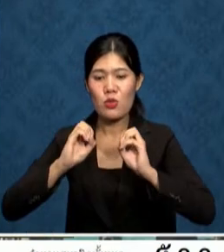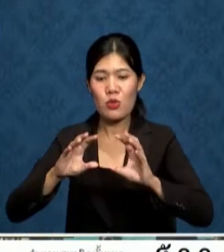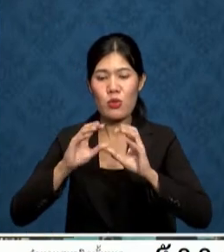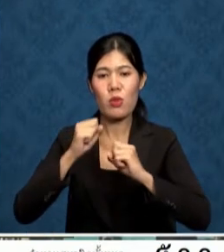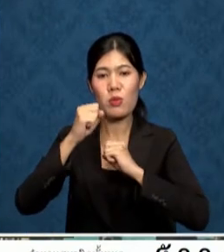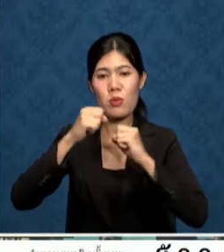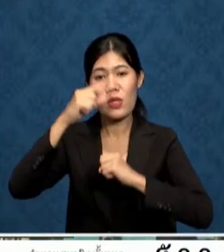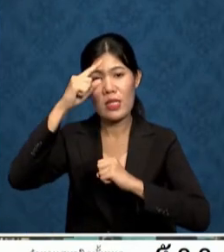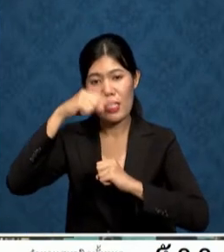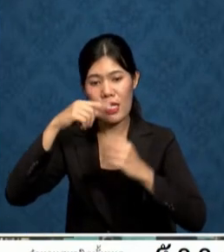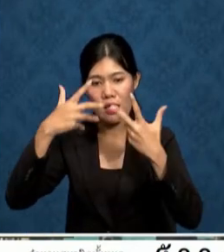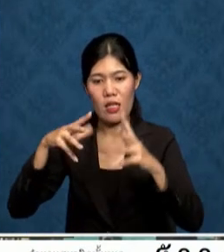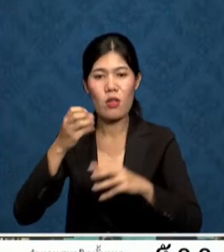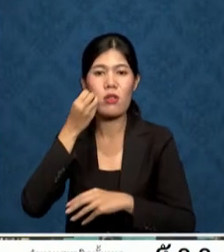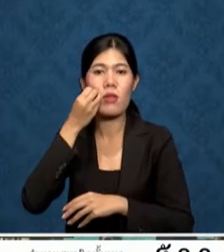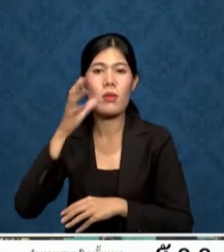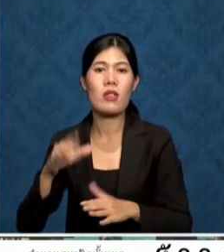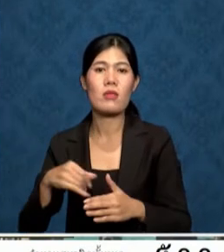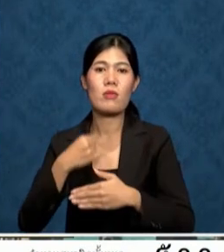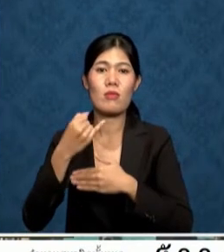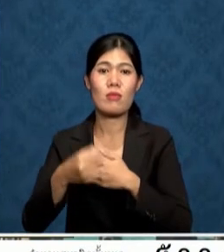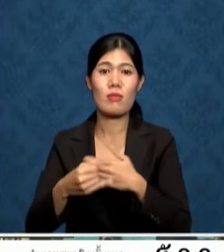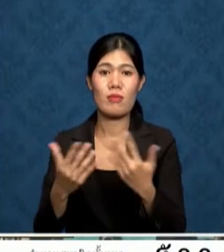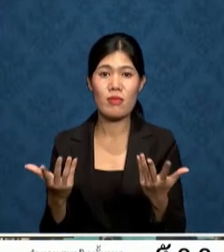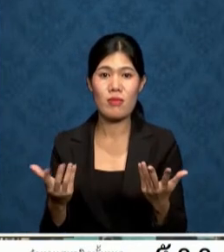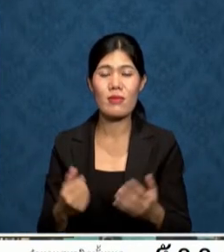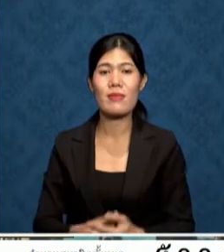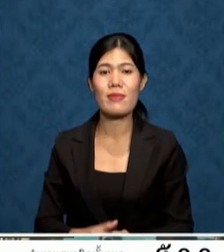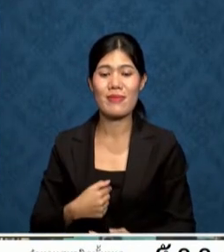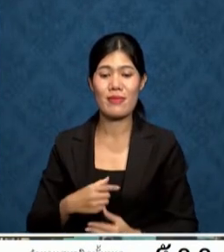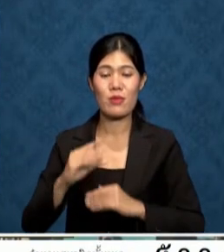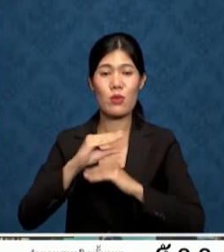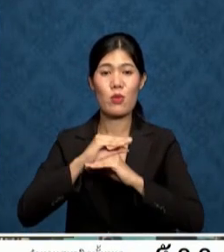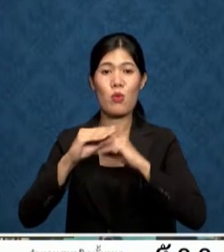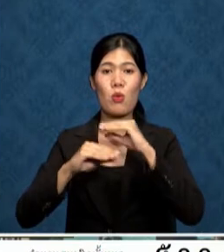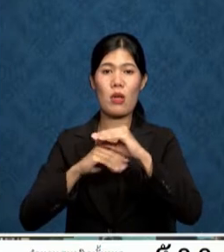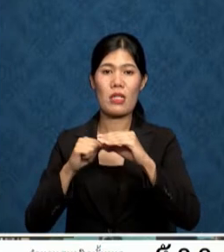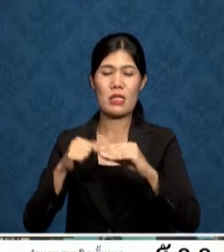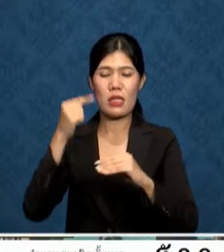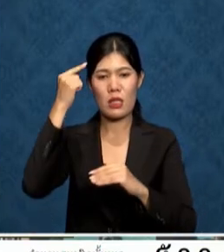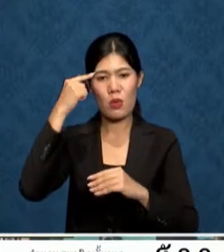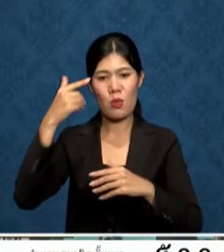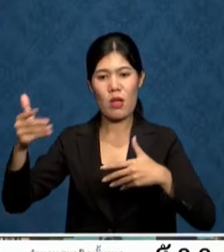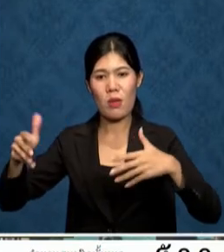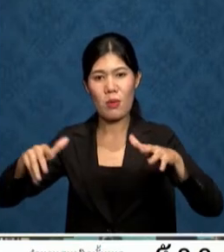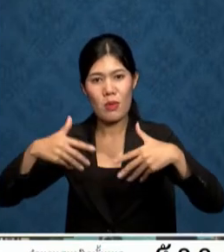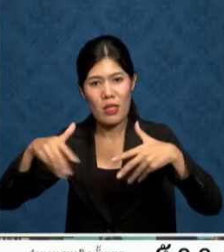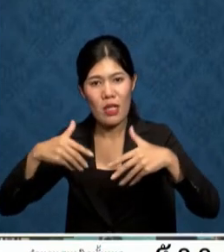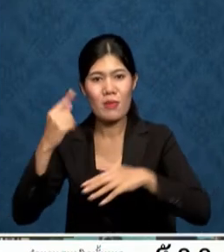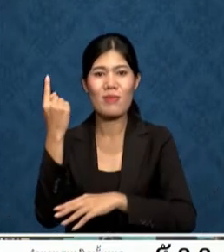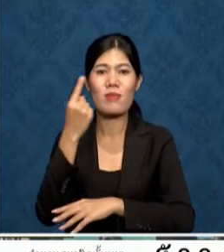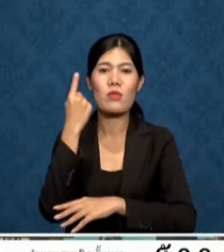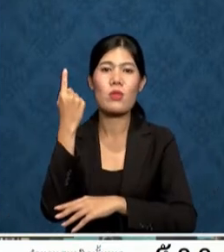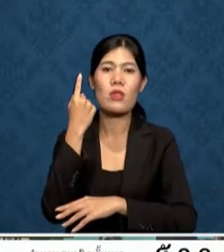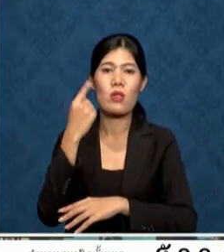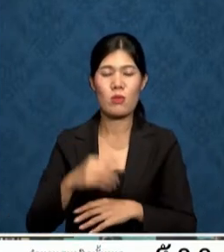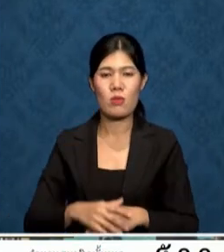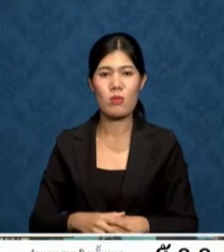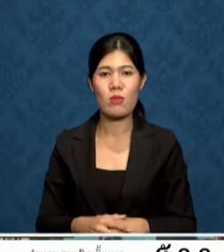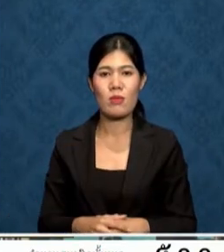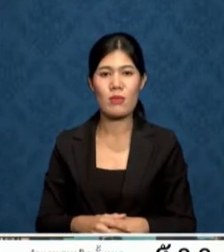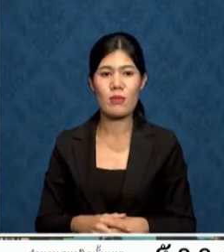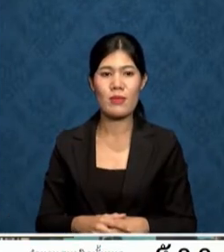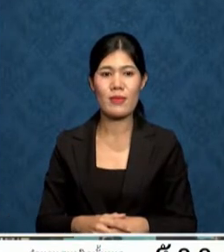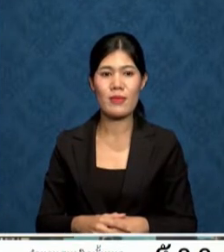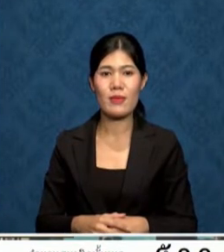กลับไปจบคือโครงการลักษณะนี้มองยังไงมันก็คือการหารายได้จากการท่องเที่ยวนะครับมันมันเป็น